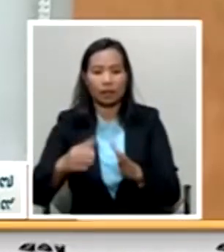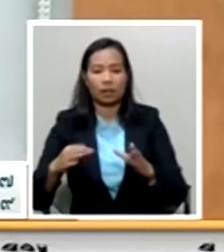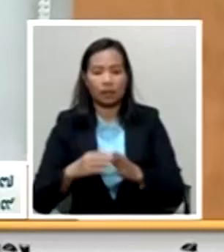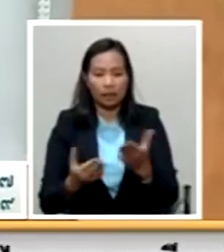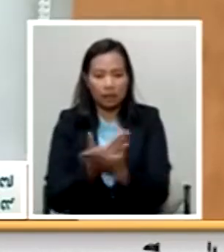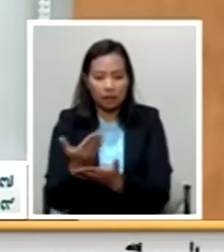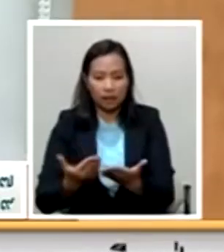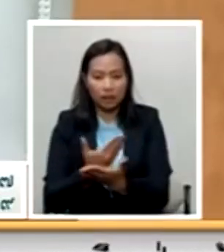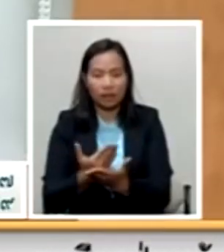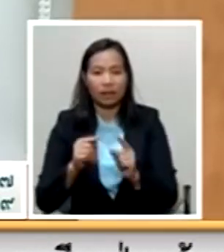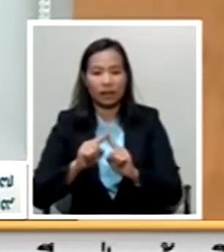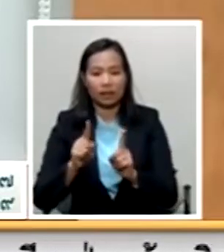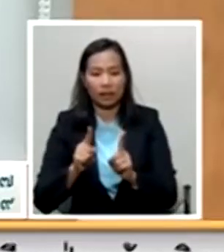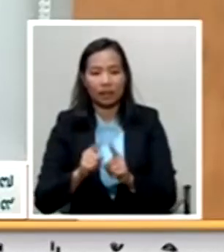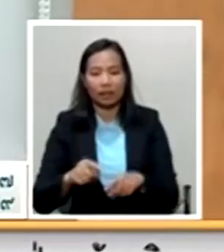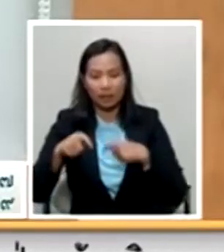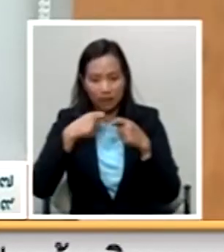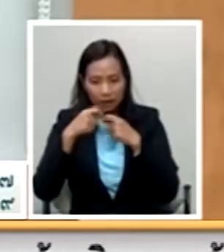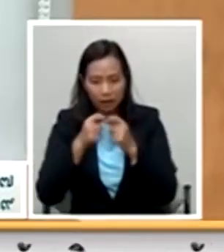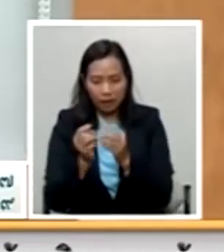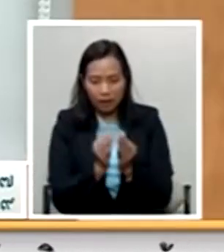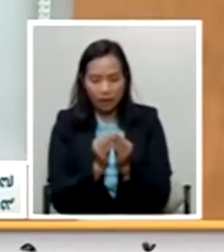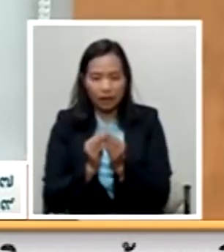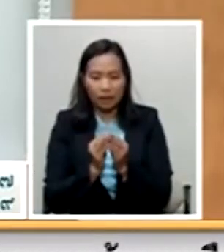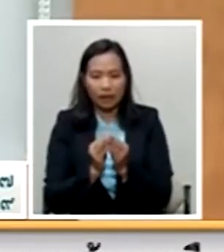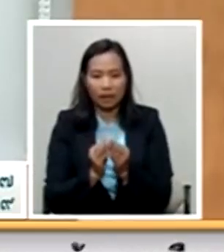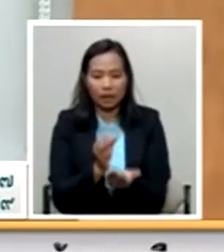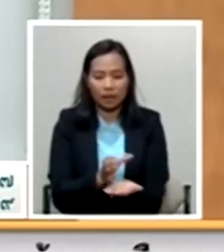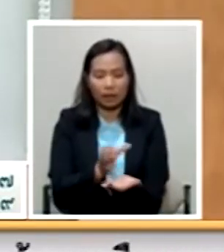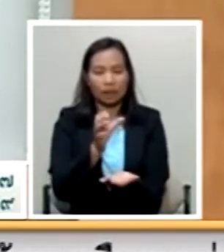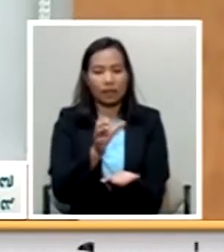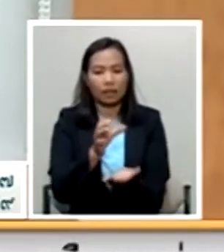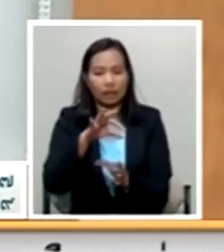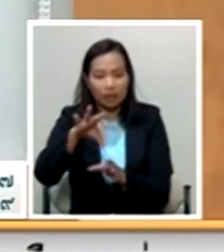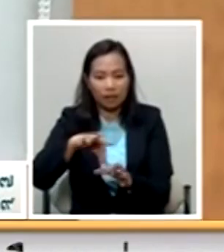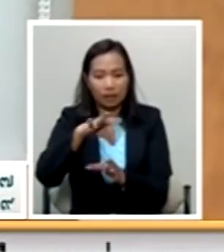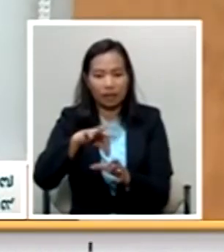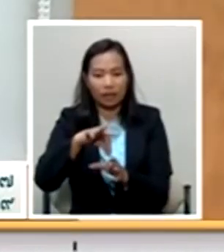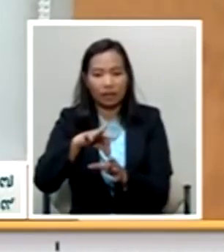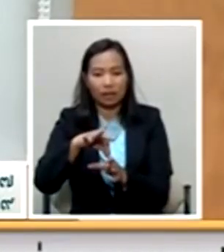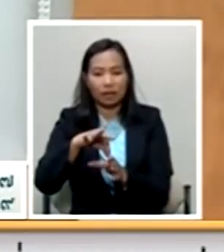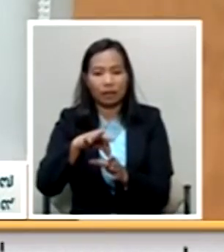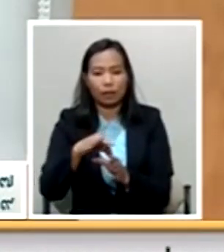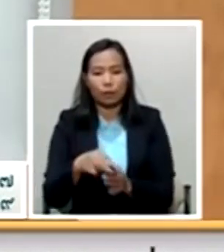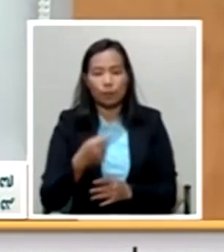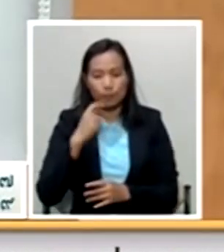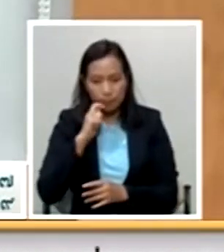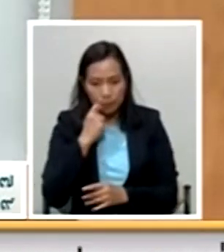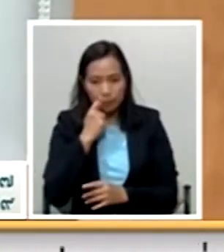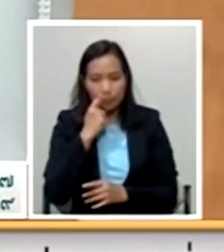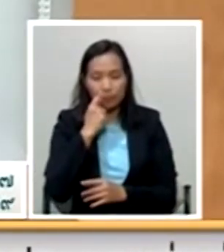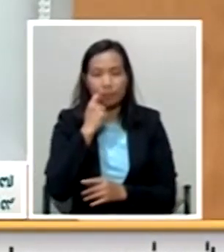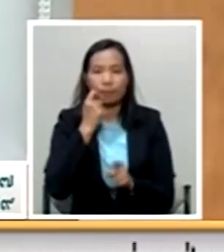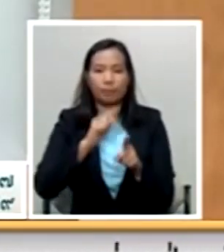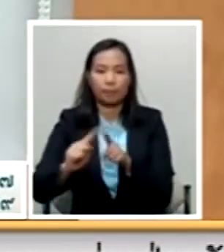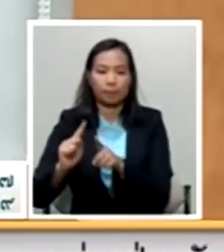ดังนั้นก็มีเศษอาหารภาชนะที่ห่ออาหารเครื่องดื่มหลัง